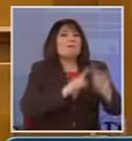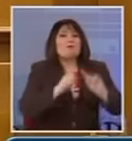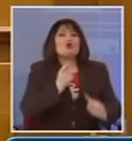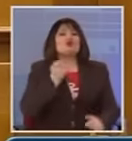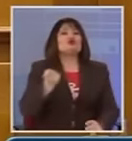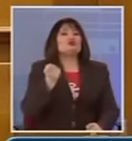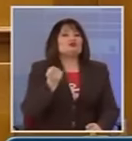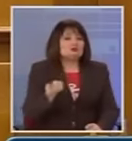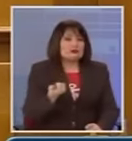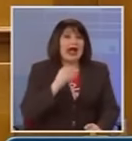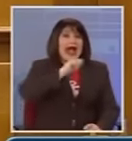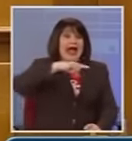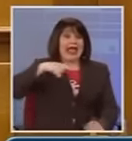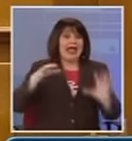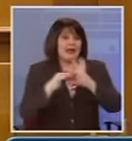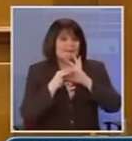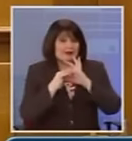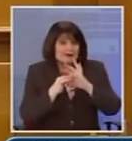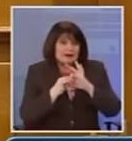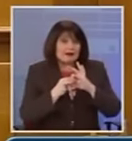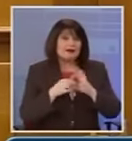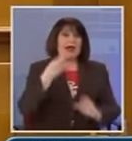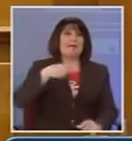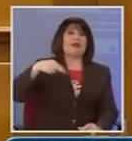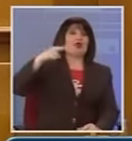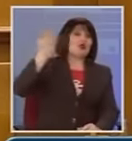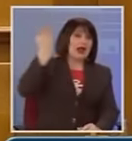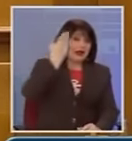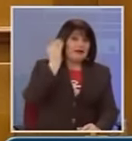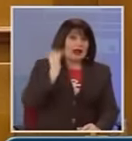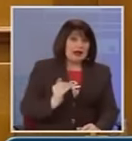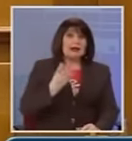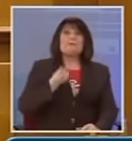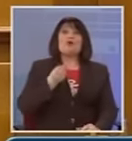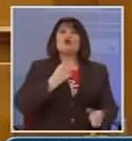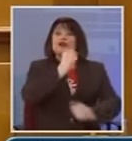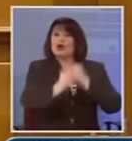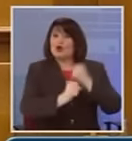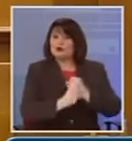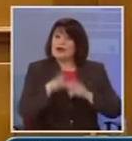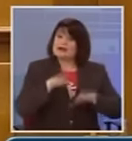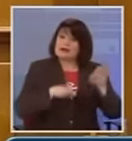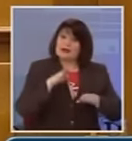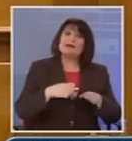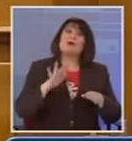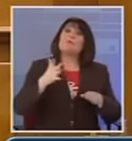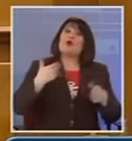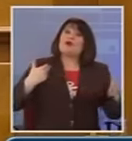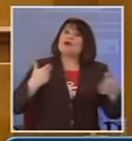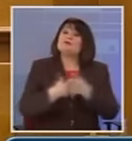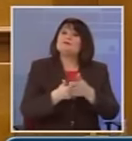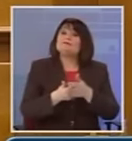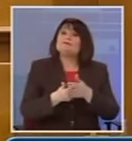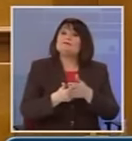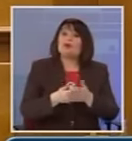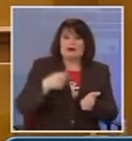από τη σχέση του με το ΑΕΠ, και από το πόσο υψηλά επιτόκια πληρώνει και για πόσα χρόνια, και από το πότε λύγει, δηλαδή πότε